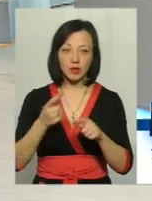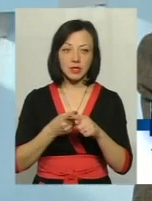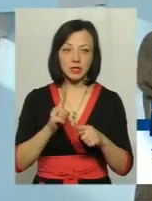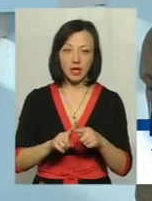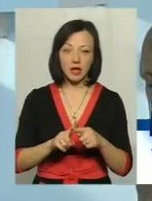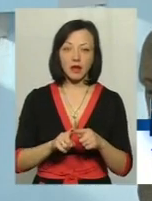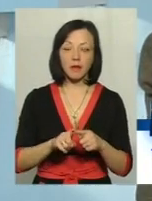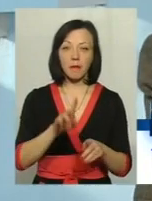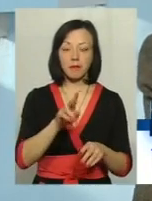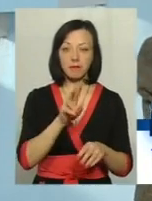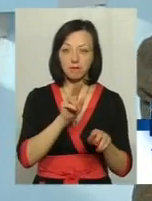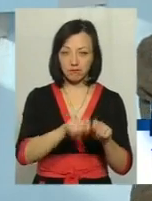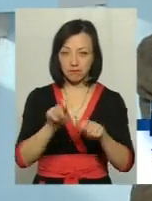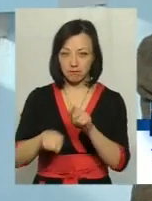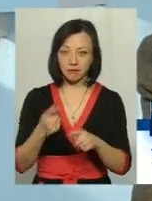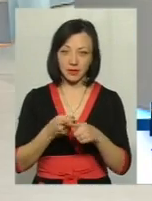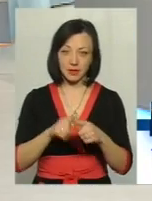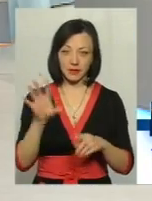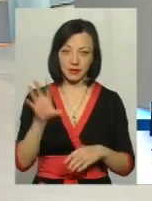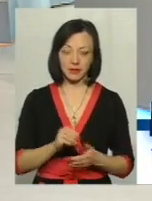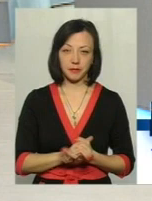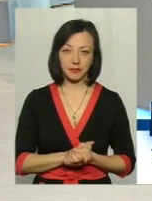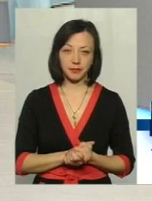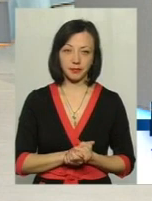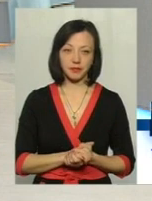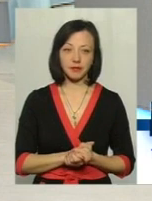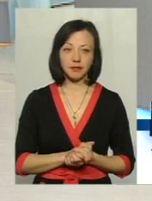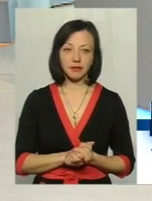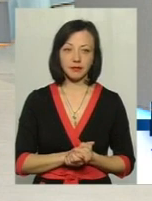це все провірили. Дякую.